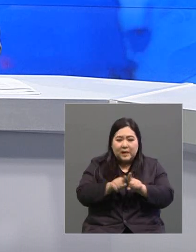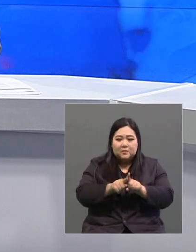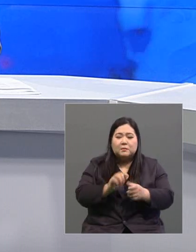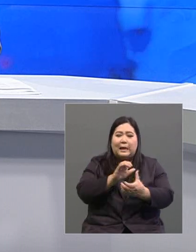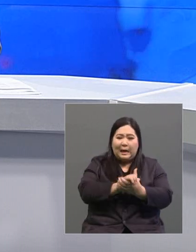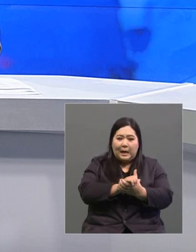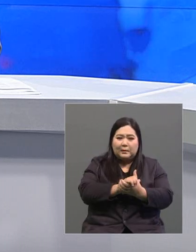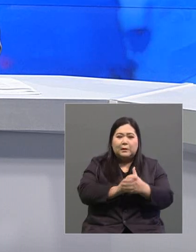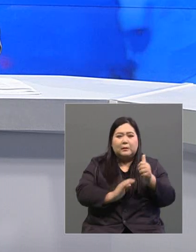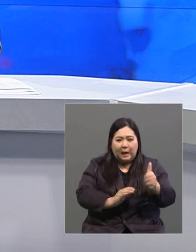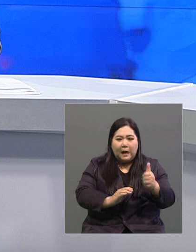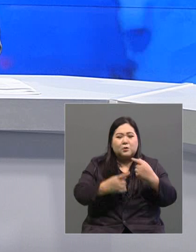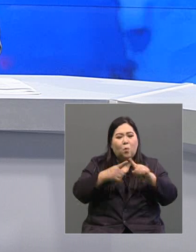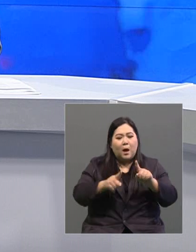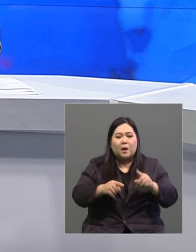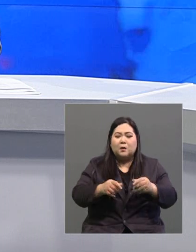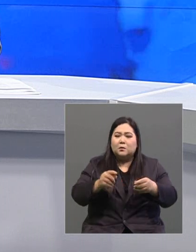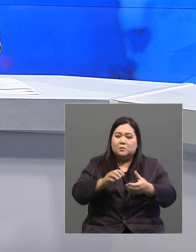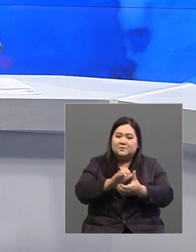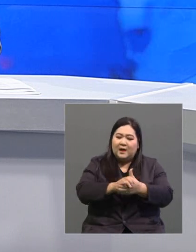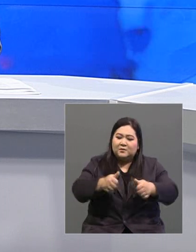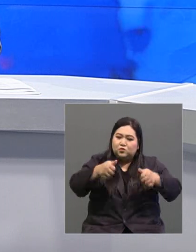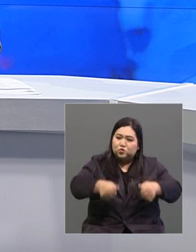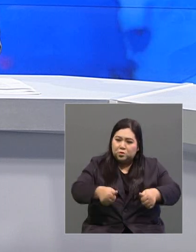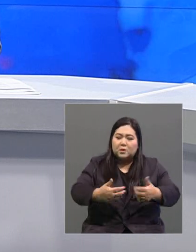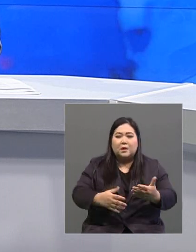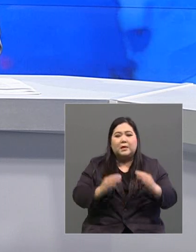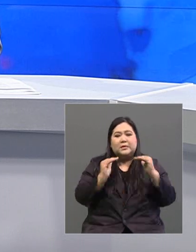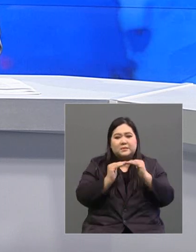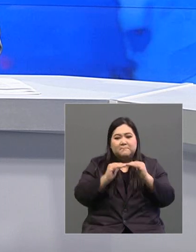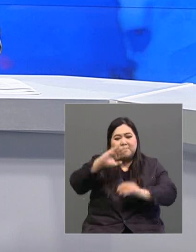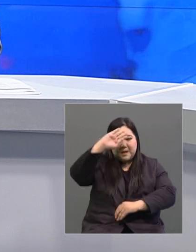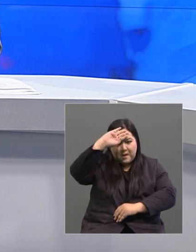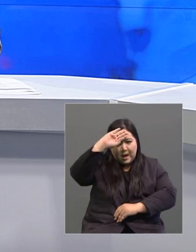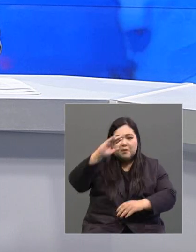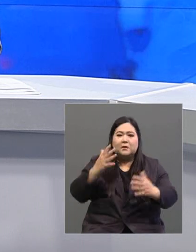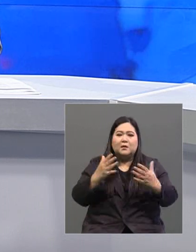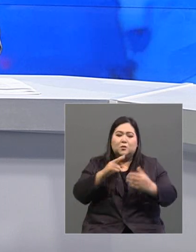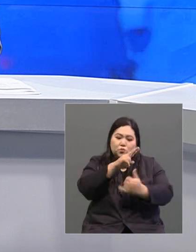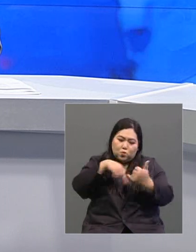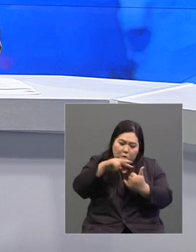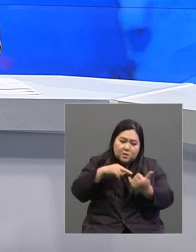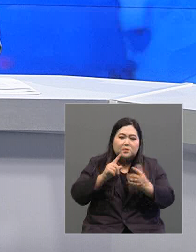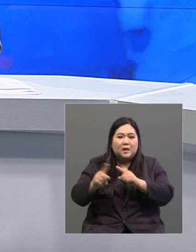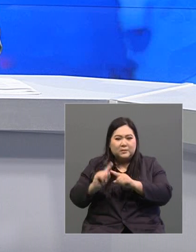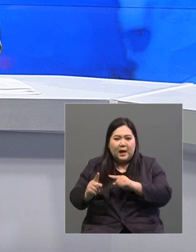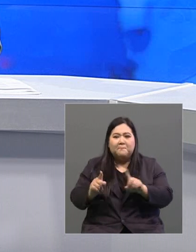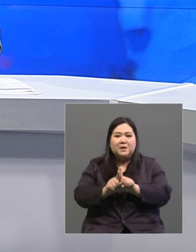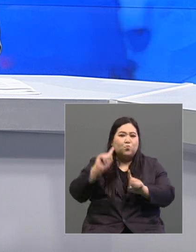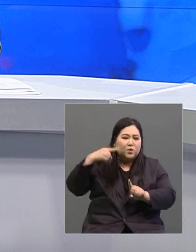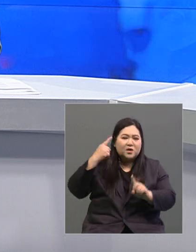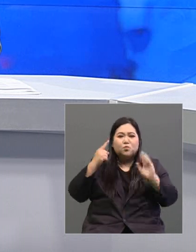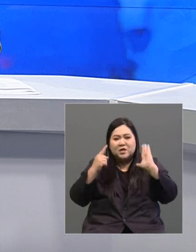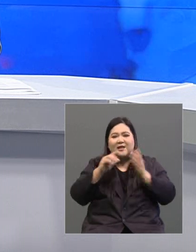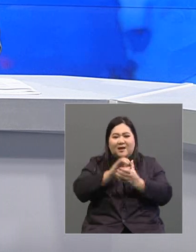สมรสเรื่องของศีนสมรสเรื่องของการรักษาพยาบาลเรื่องของมรดกอะไรต่างๆตรงเนี้ยก็พยายามที่จะมีการเรียกร้องมาโดยตลอดนะ